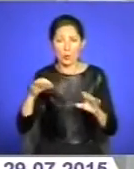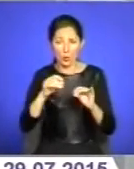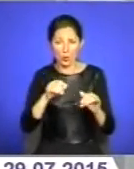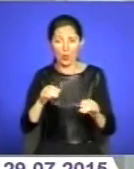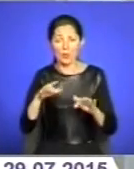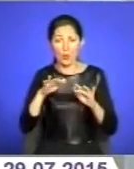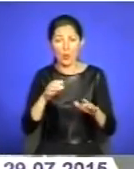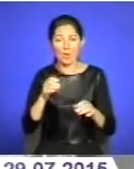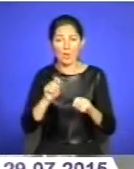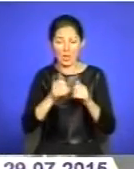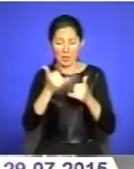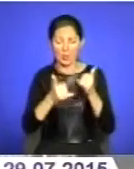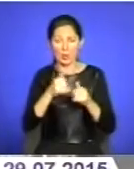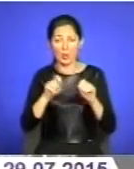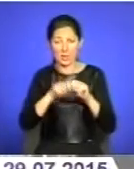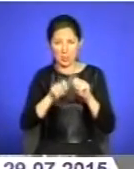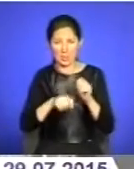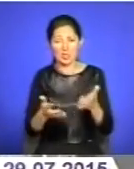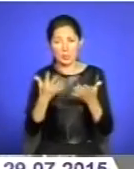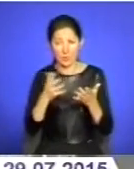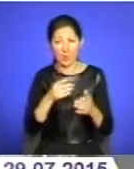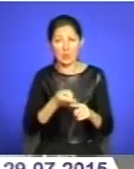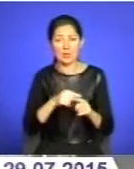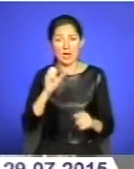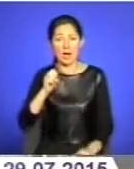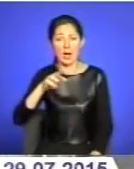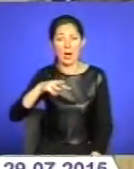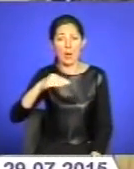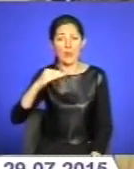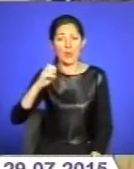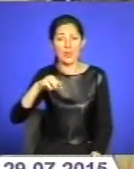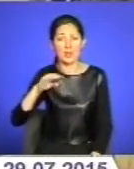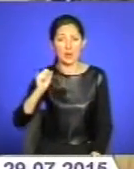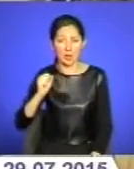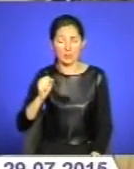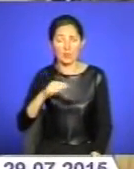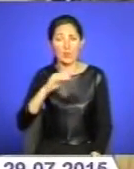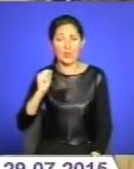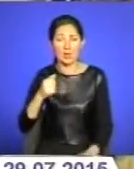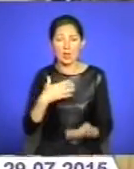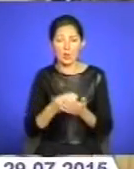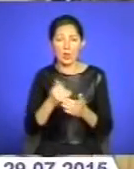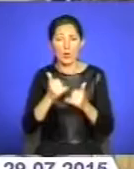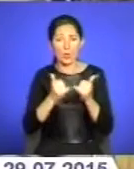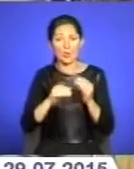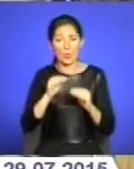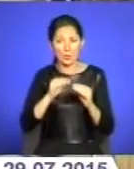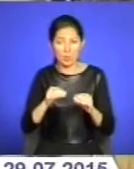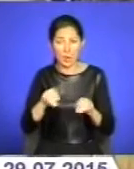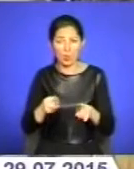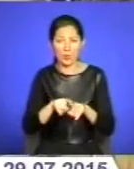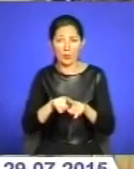експертизи встановлено, що це амфетамін. Амфетамін по своєму хімічному складу та фармакологічним властивостям наближений